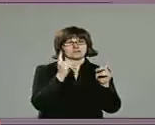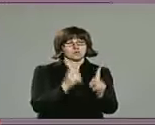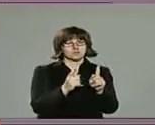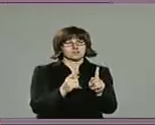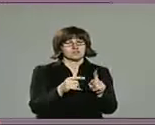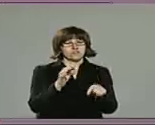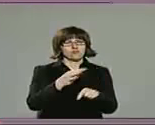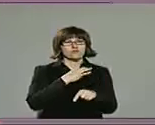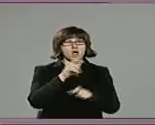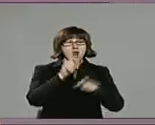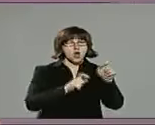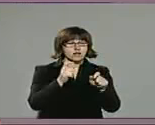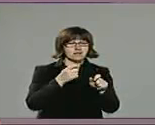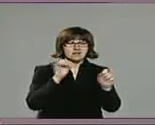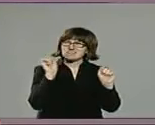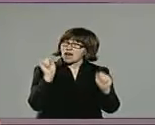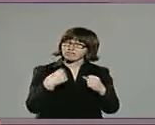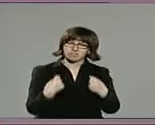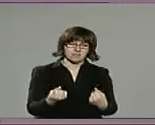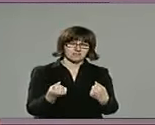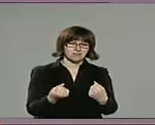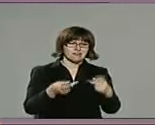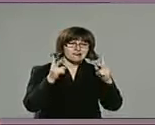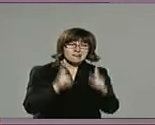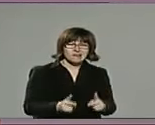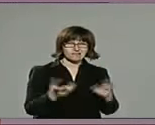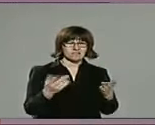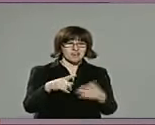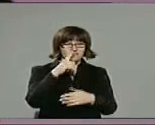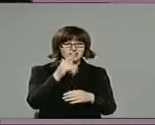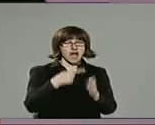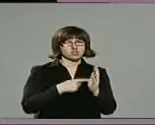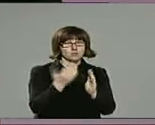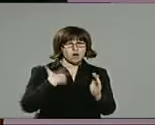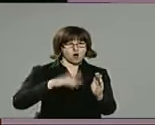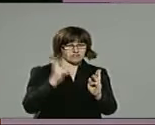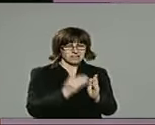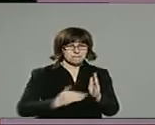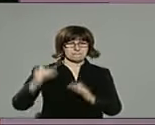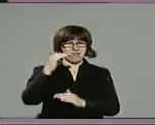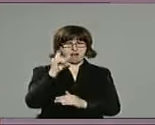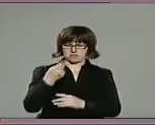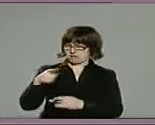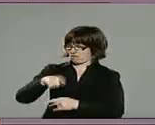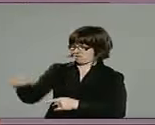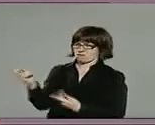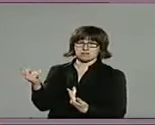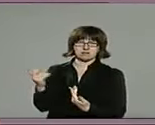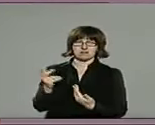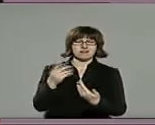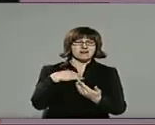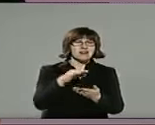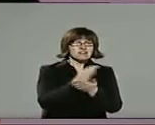dass es das für unsere Leute nicht geben kann. Die haben Recht, wenn sie an uns höhere Ansprüche stellen als an die anderen. Es geht also im